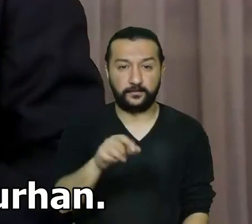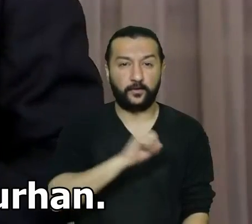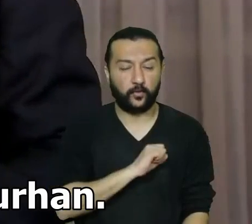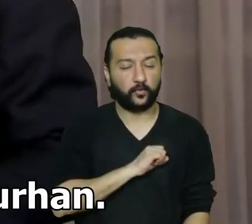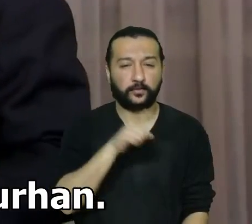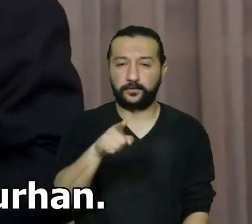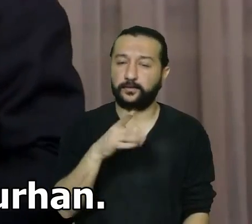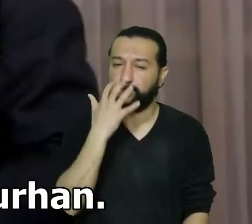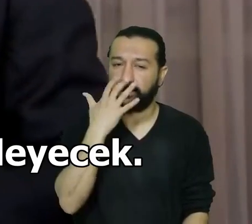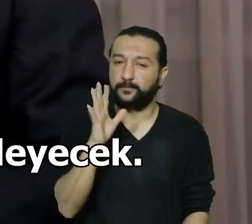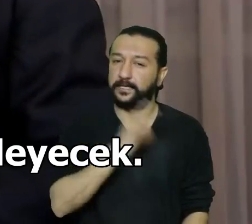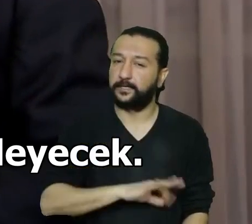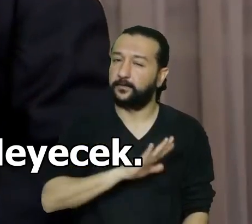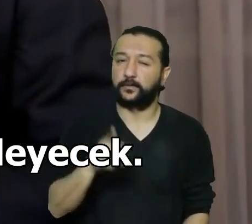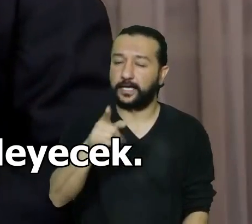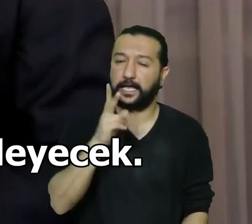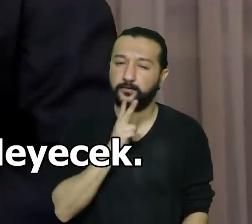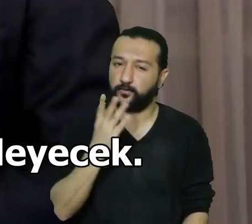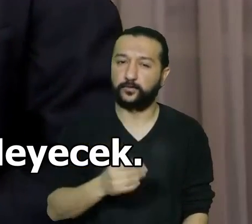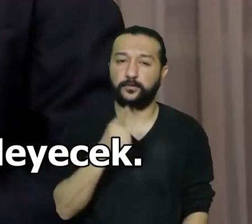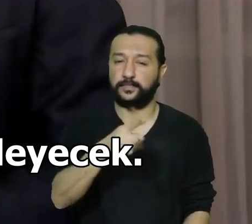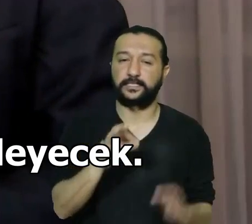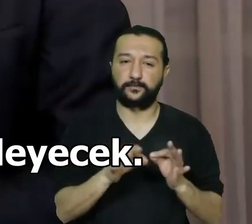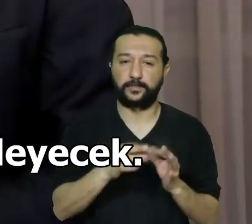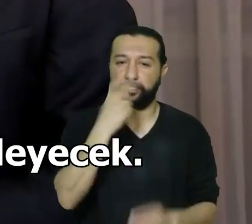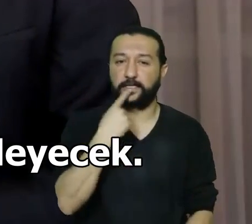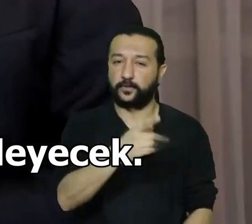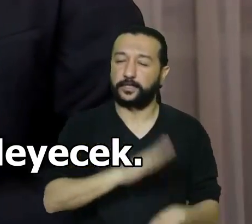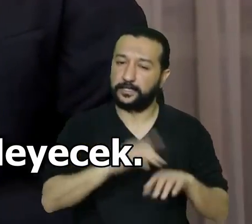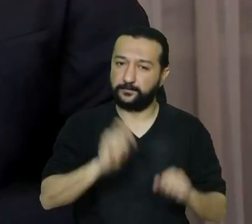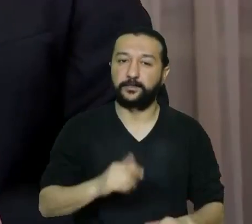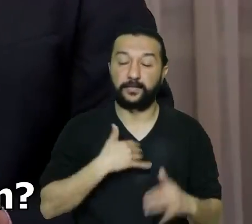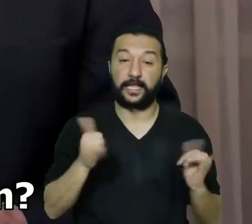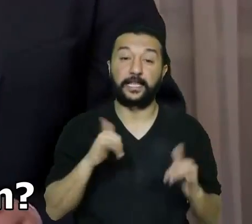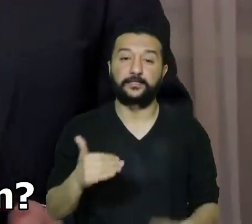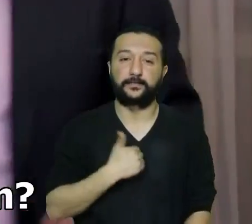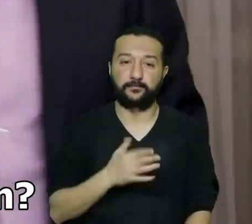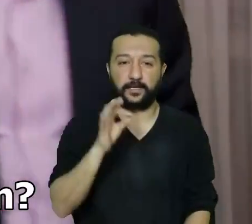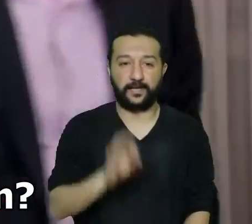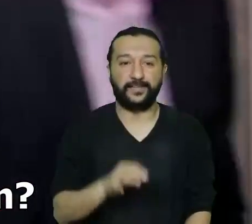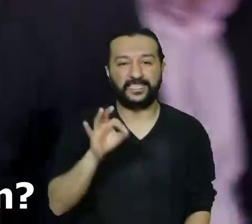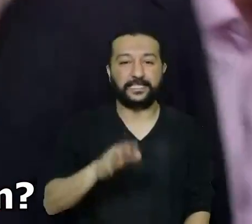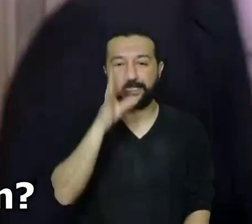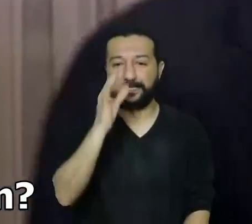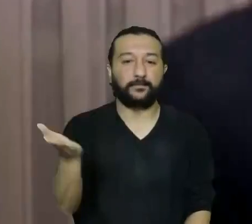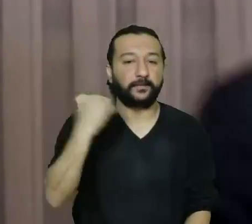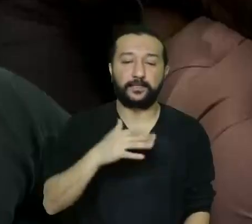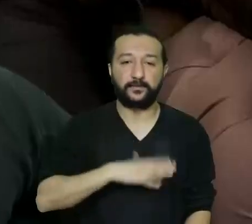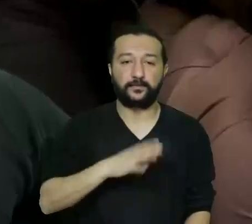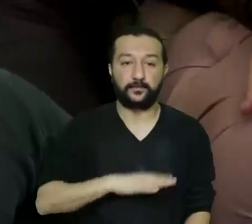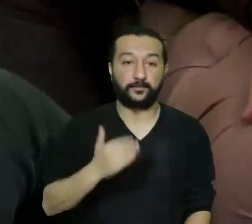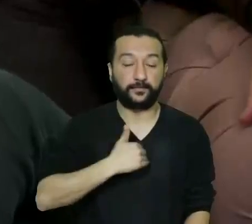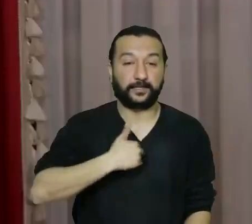Korkunun ecele faydası yok Nurhan. Er ya da geç Biricik o şarkıyı söyleyecek, ben de eğleneceğim. Evet, sıradaki kim gelmek istiyor